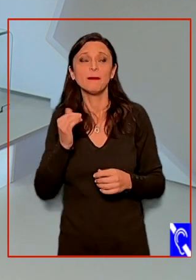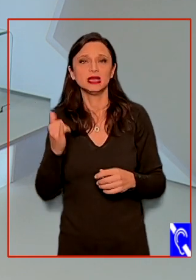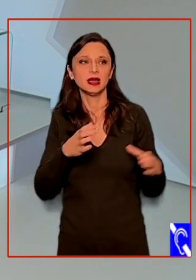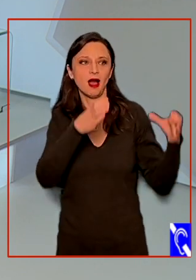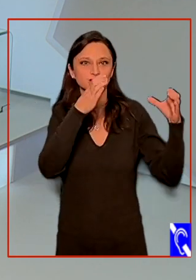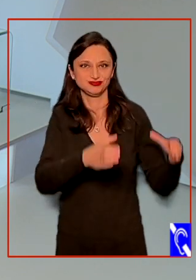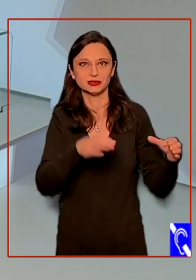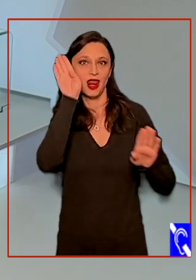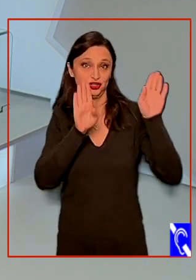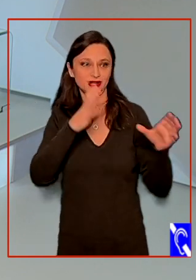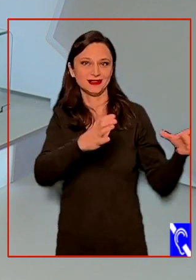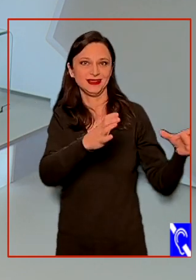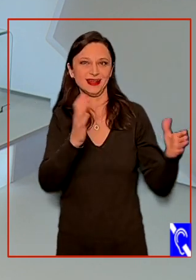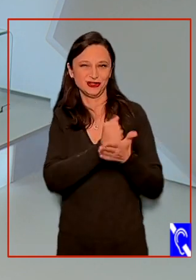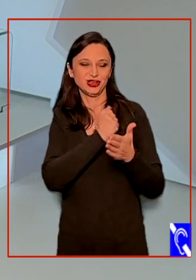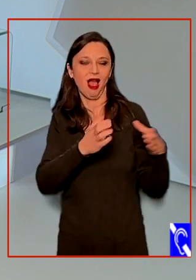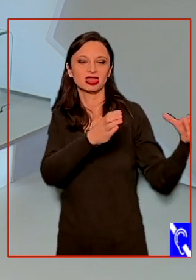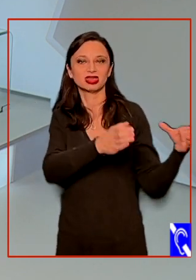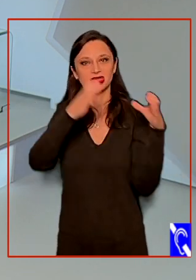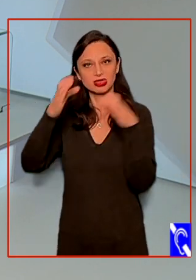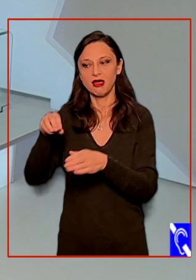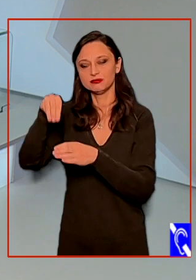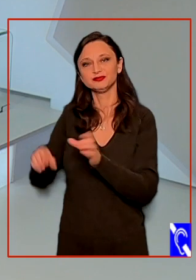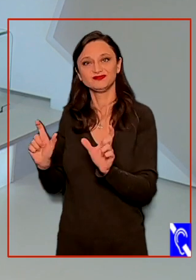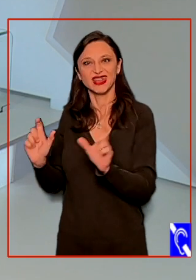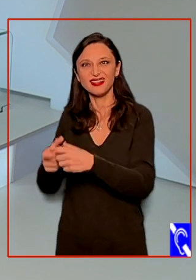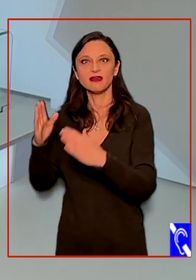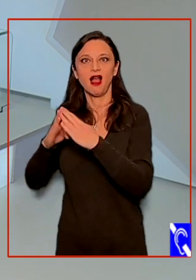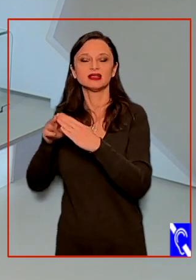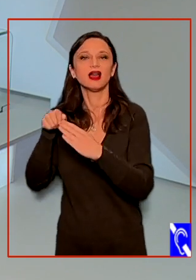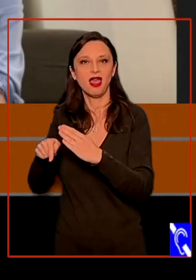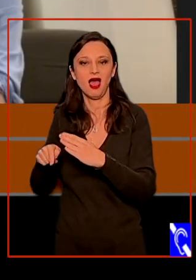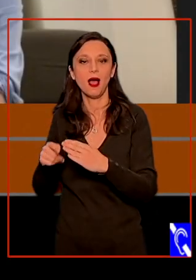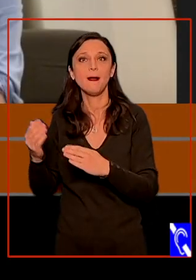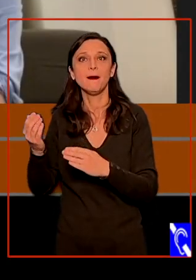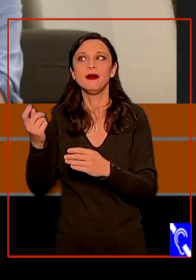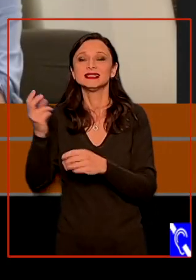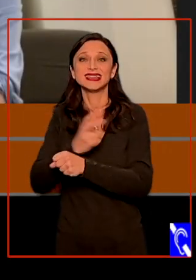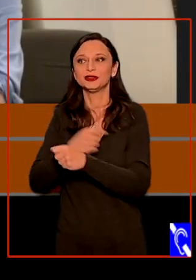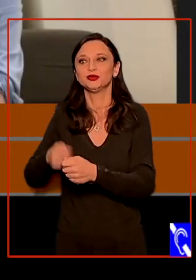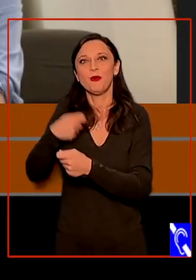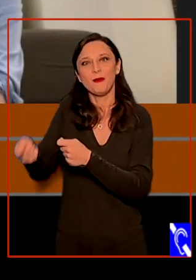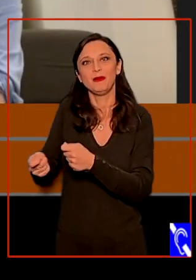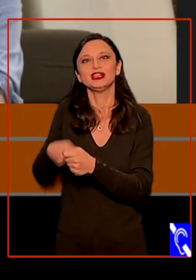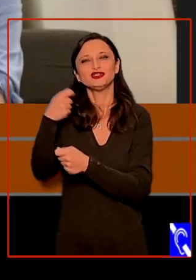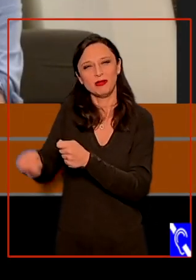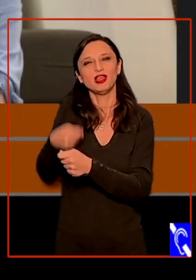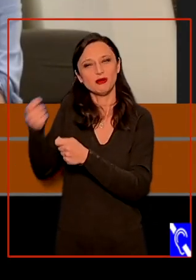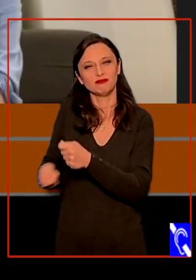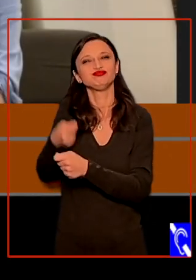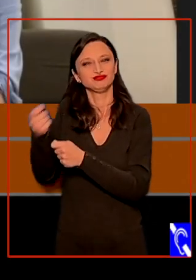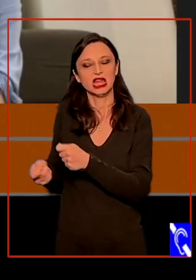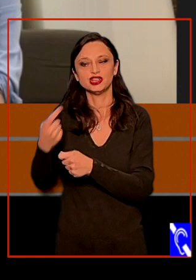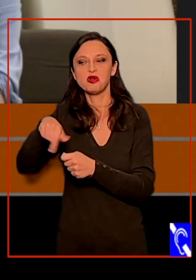facem nimic din ce ne-am propus să facem sau din ce ne-am angajat, nu prin acea hârtie să facem. Banii vin cu oamenii și intră la noi în